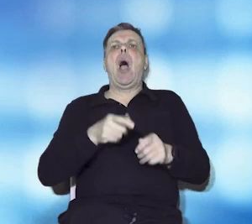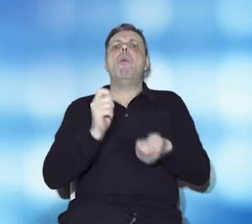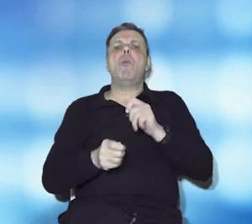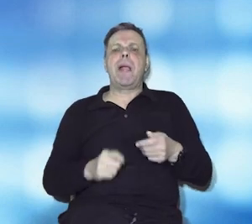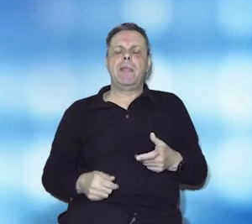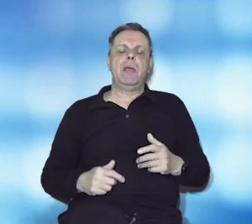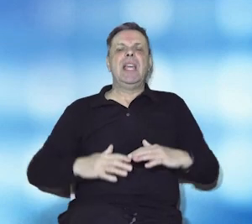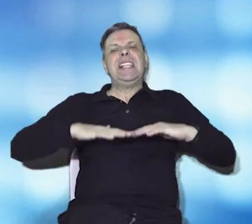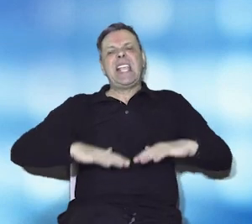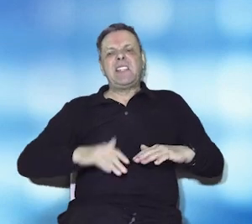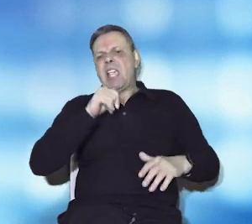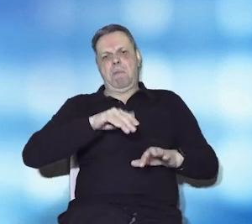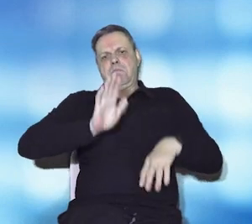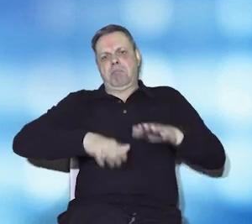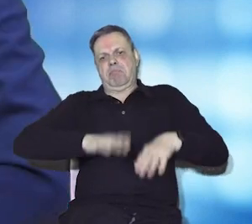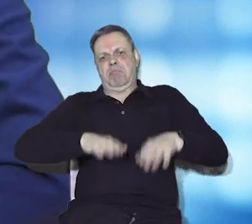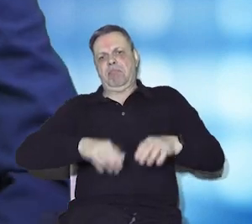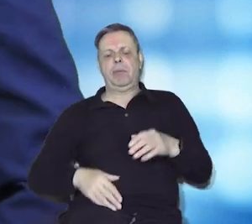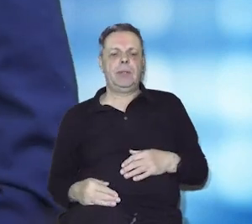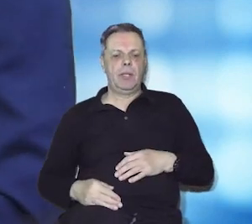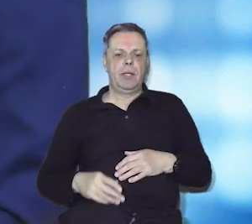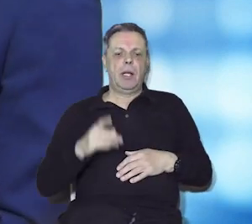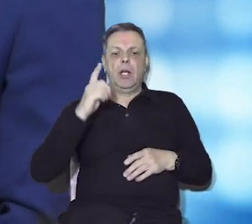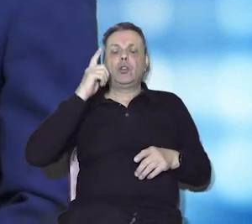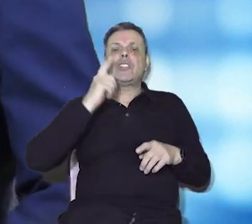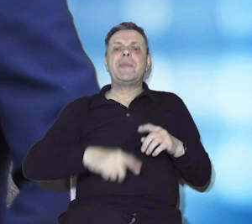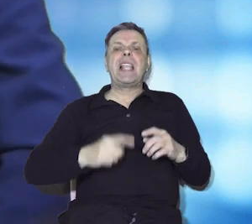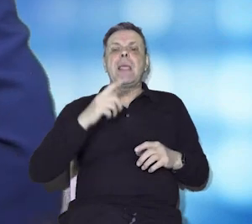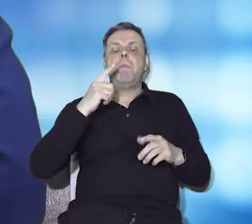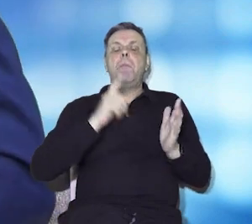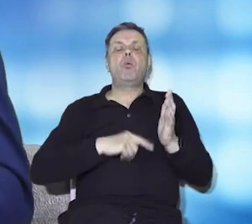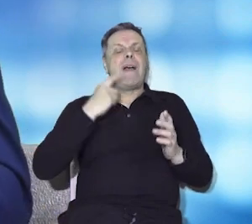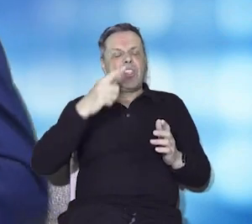sjedi na njemu i lupa se s rukama, da. To sam zadnji put vidio u Parizu u metro. Da.